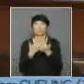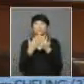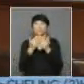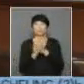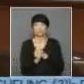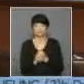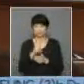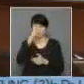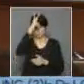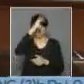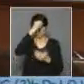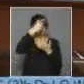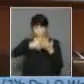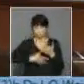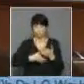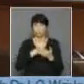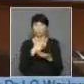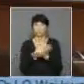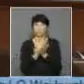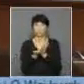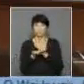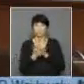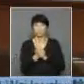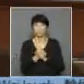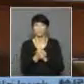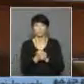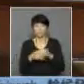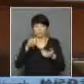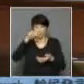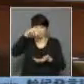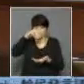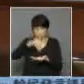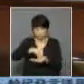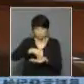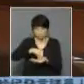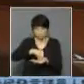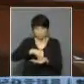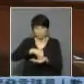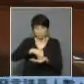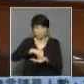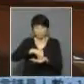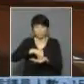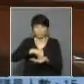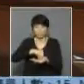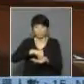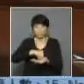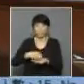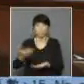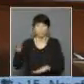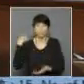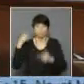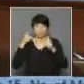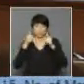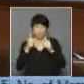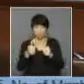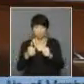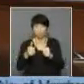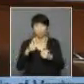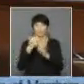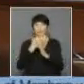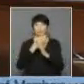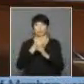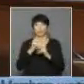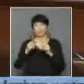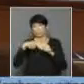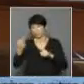政府的政策措施不單要鞏固本身原有的優勢和特點，更加